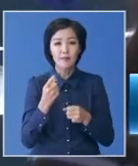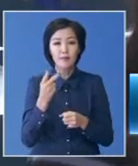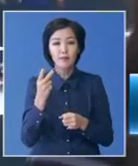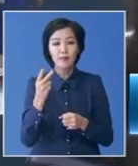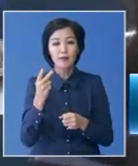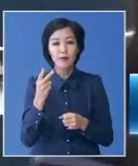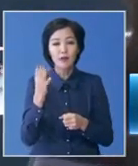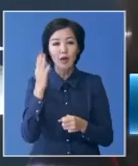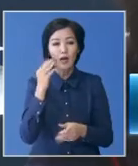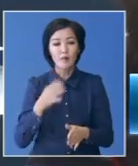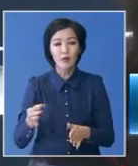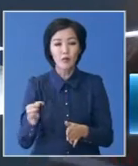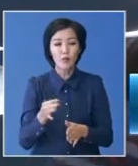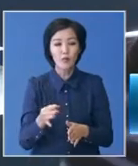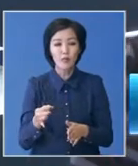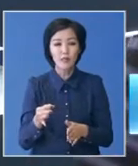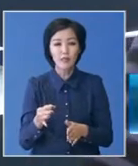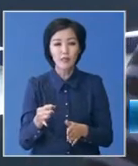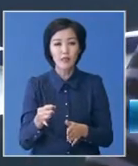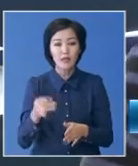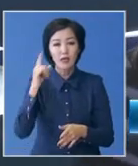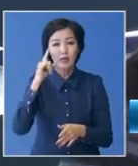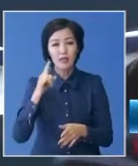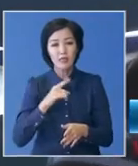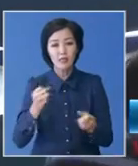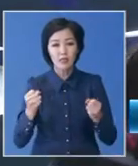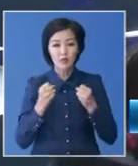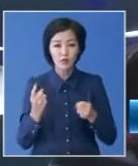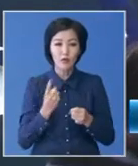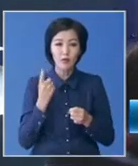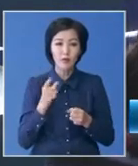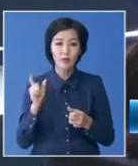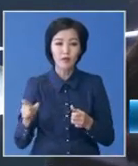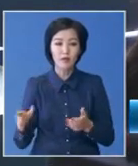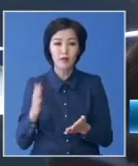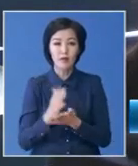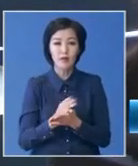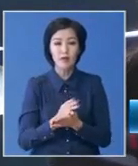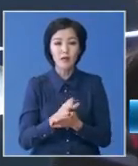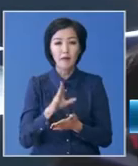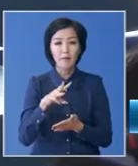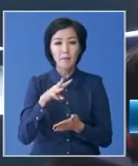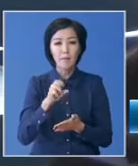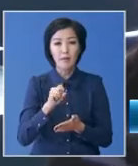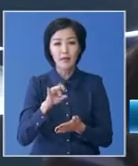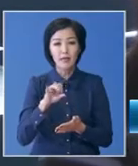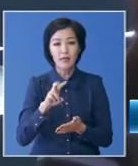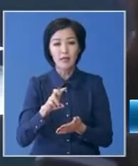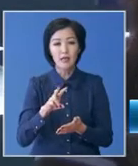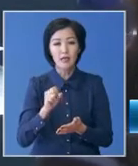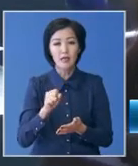біздің Алматы облысынан Қазақстан Республикасының спорт шеберлері бар. Дарвина Марина, Цой